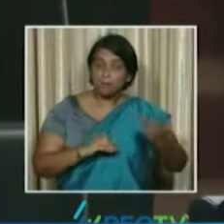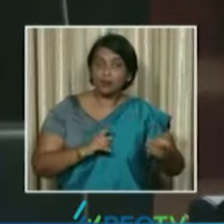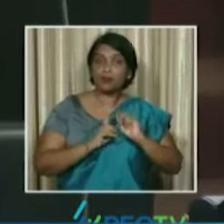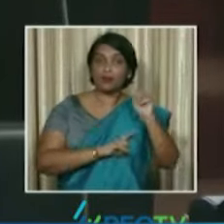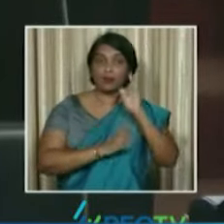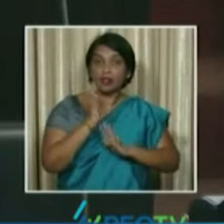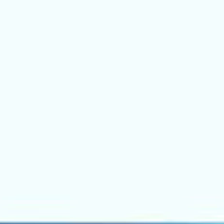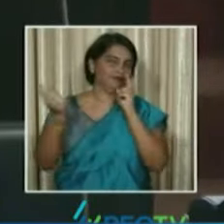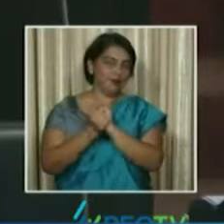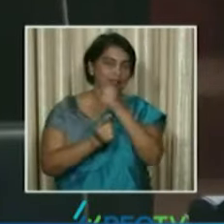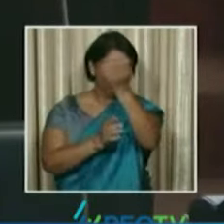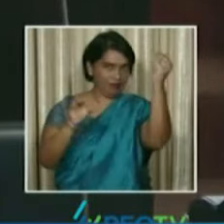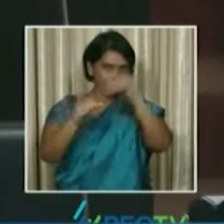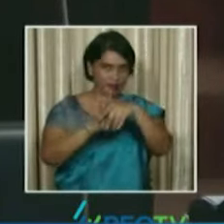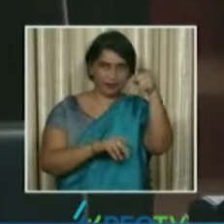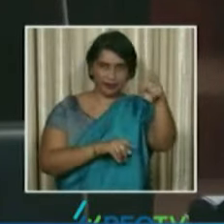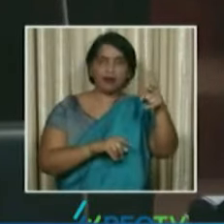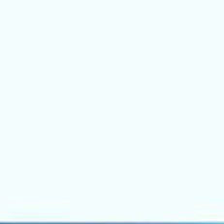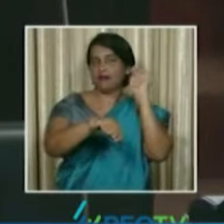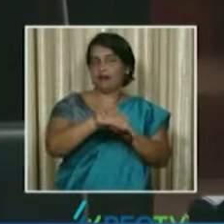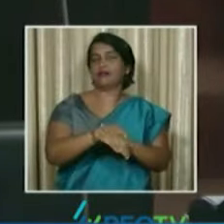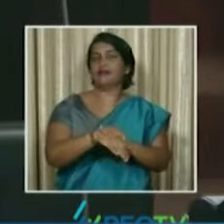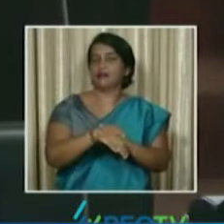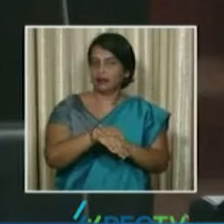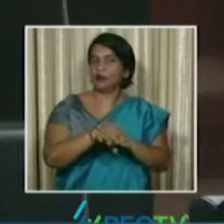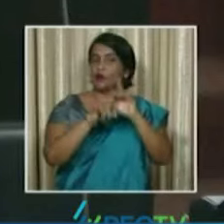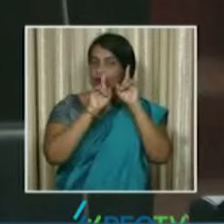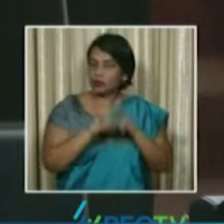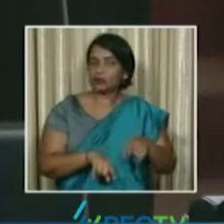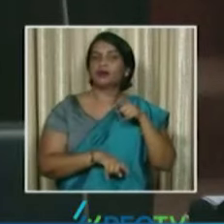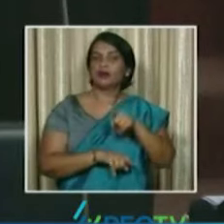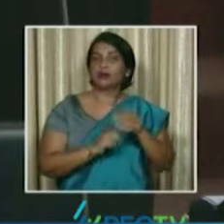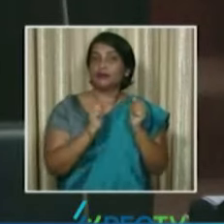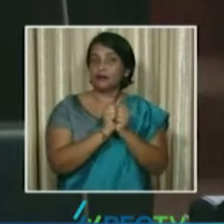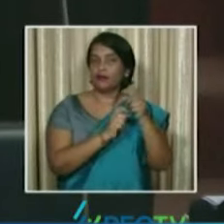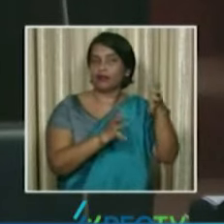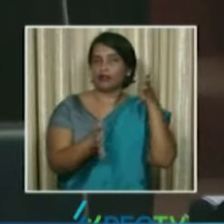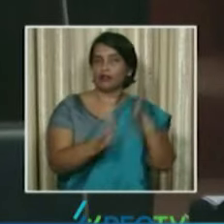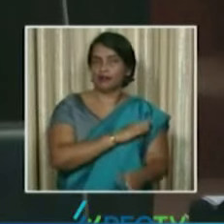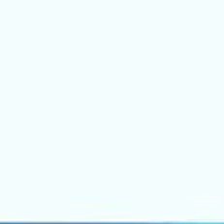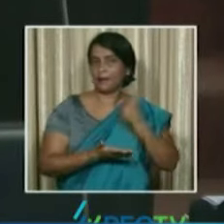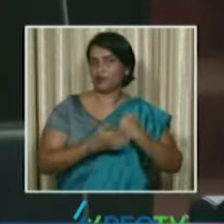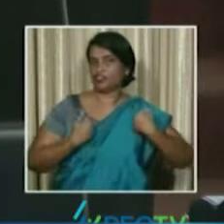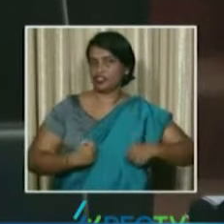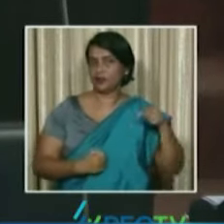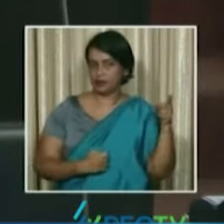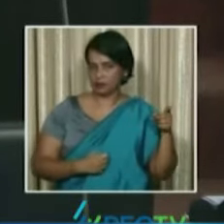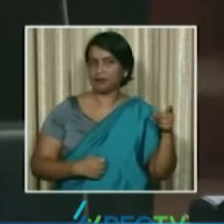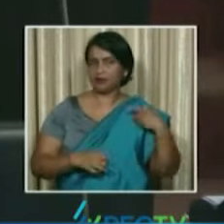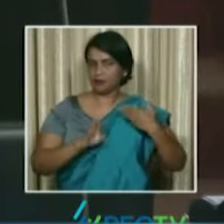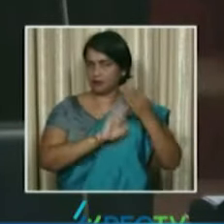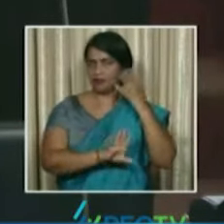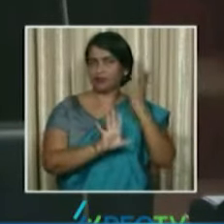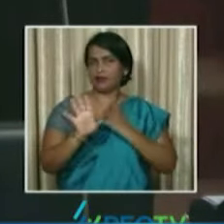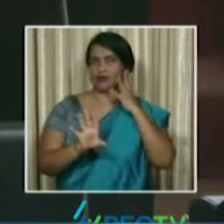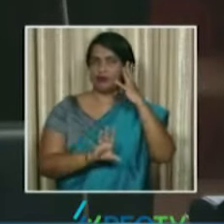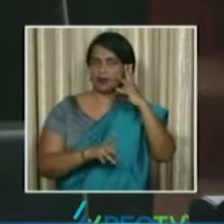මන්ත්‍රීවරු ඉල්ලීමක් කරුවා එතුමාගෙන්, එදා තමයි මේ සියල්ල හෙළිවුණේ. මං හිතන්නේ ඔහුගේ රාජකාරිය පැහැරලා තියෙනවා, මොකද මේ පසුගිය